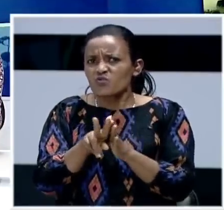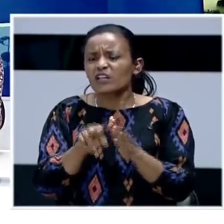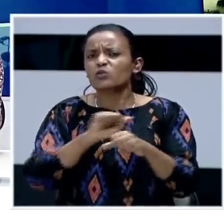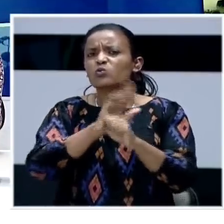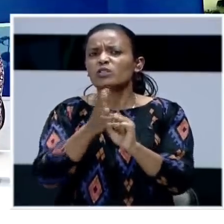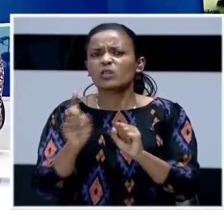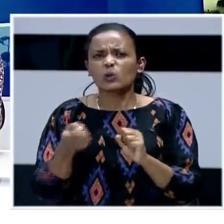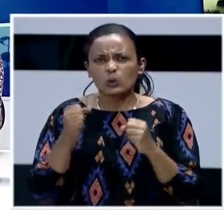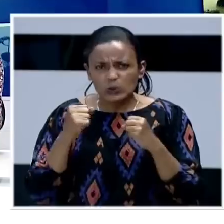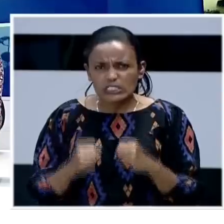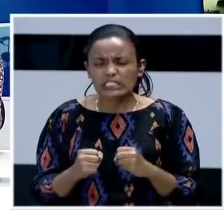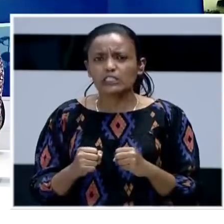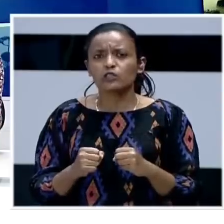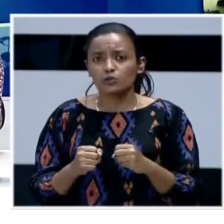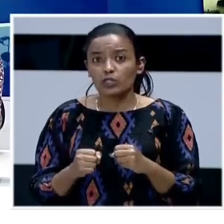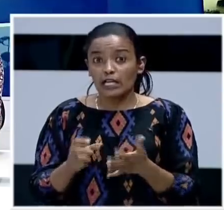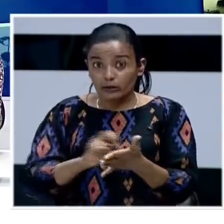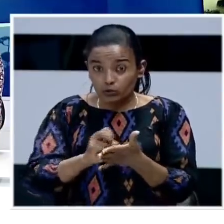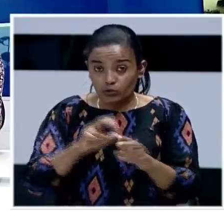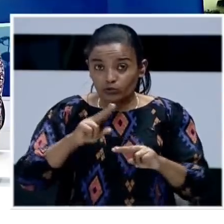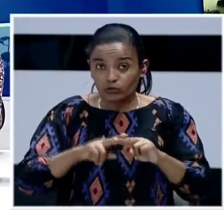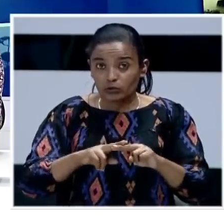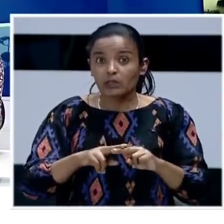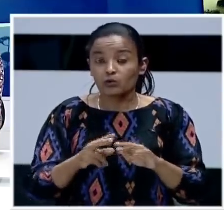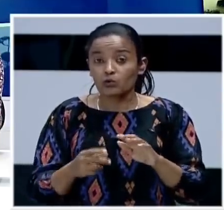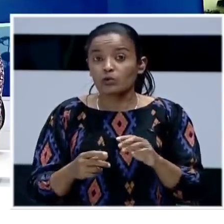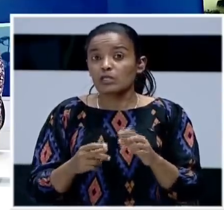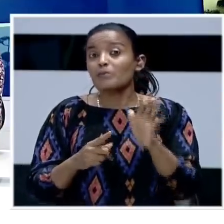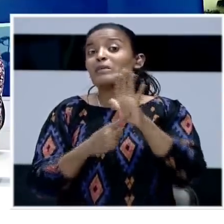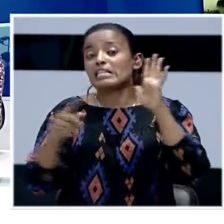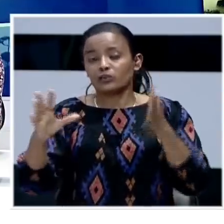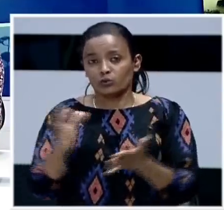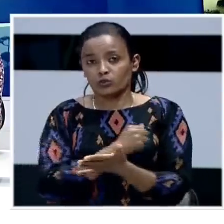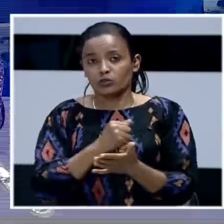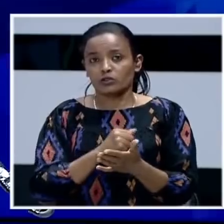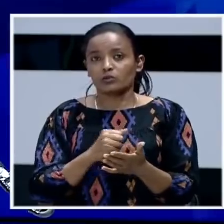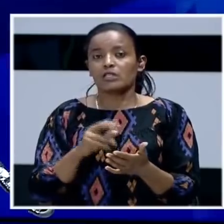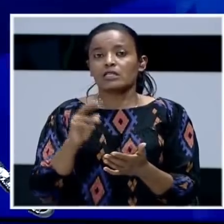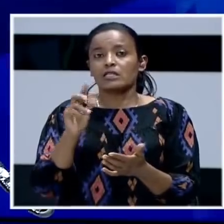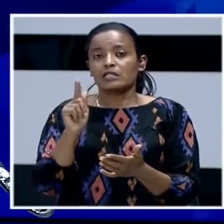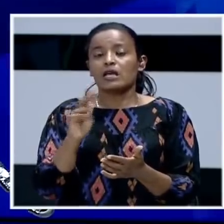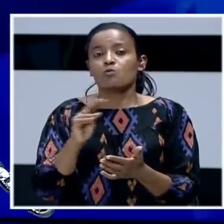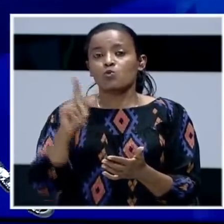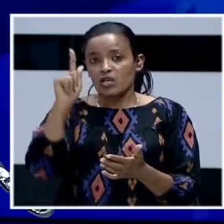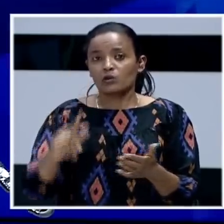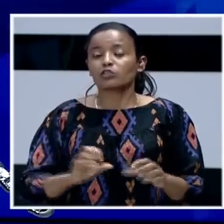زول طرت أروان أفتح صحف قميتيو بدحري سامبل يوم وسيدا ملا مالتي تنامونا وسيدا ملا تلاقيه